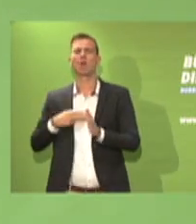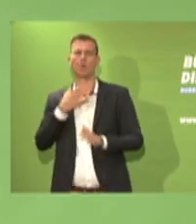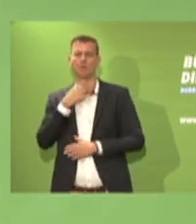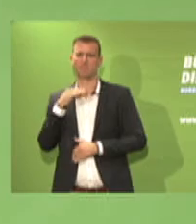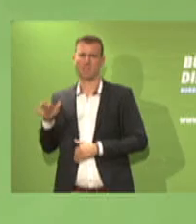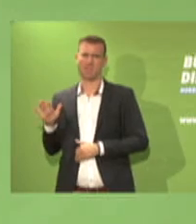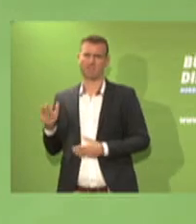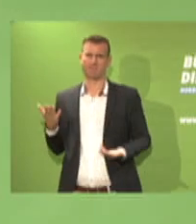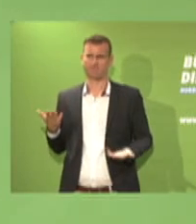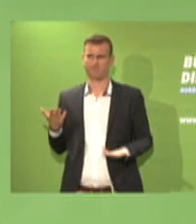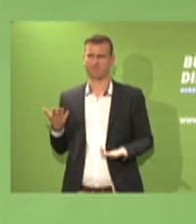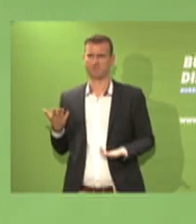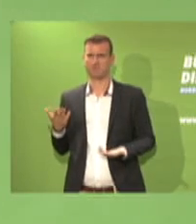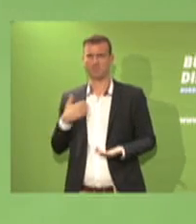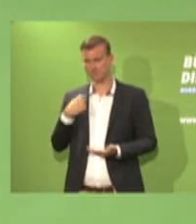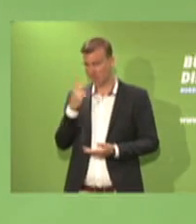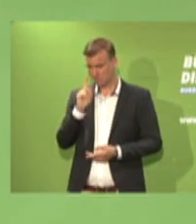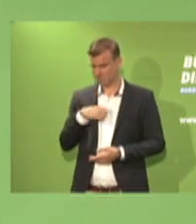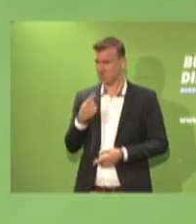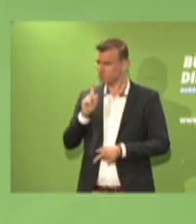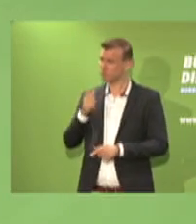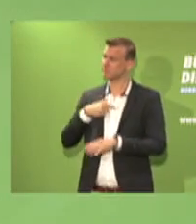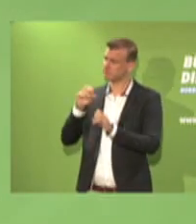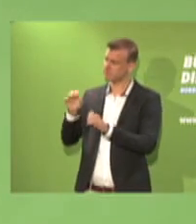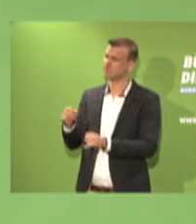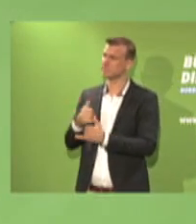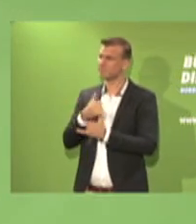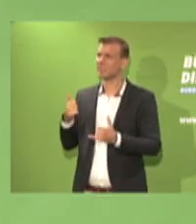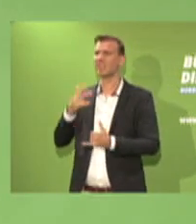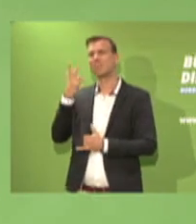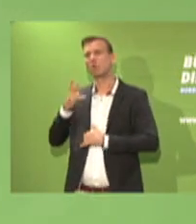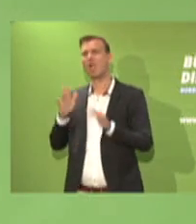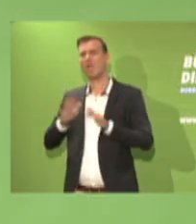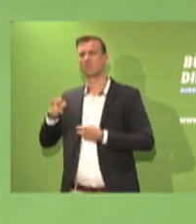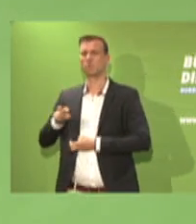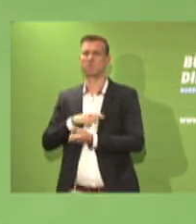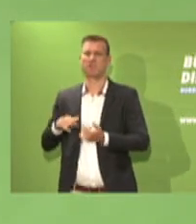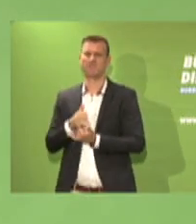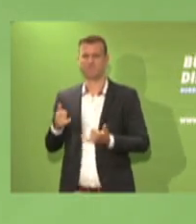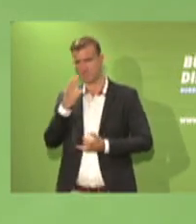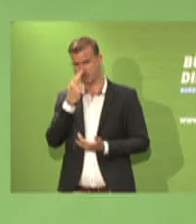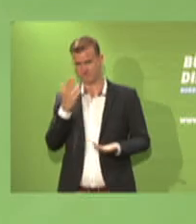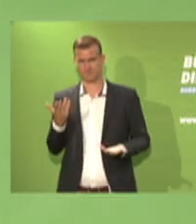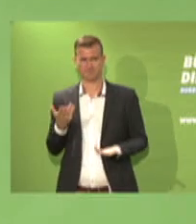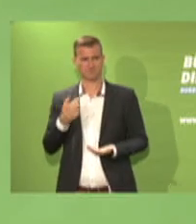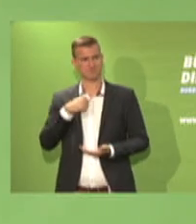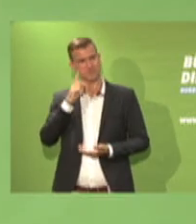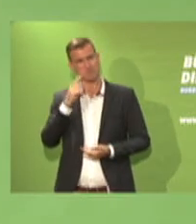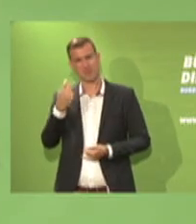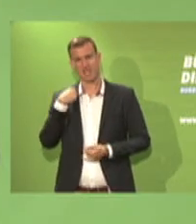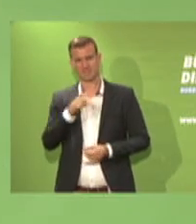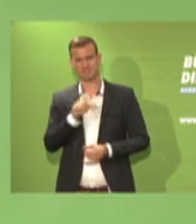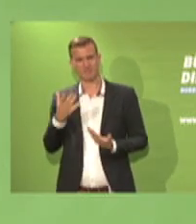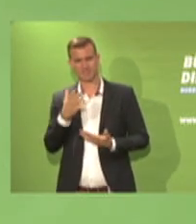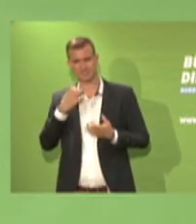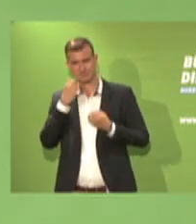uns liegt, ihnen beizubringen, wie man mittelenglisch demokratisch miteinander umgeht. Ich denke, das, was letzte Woche passiert